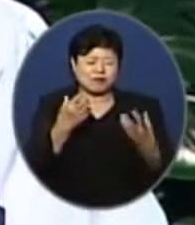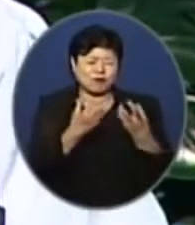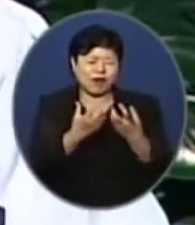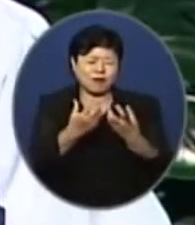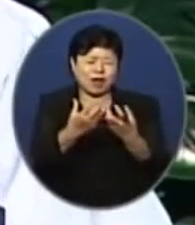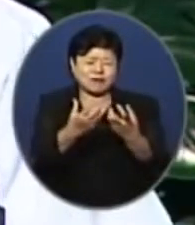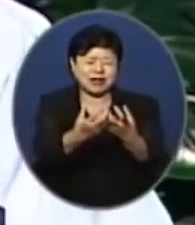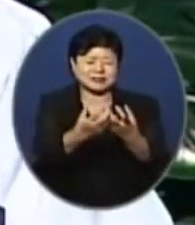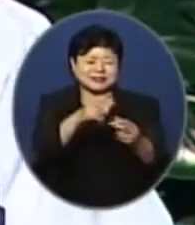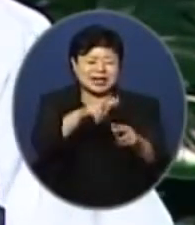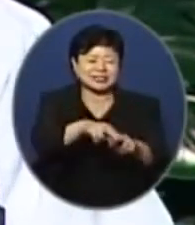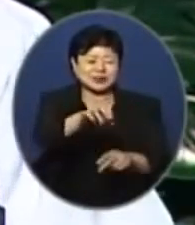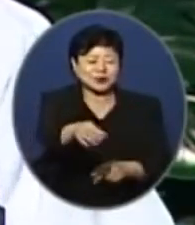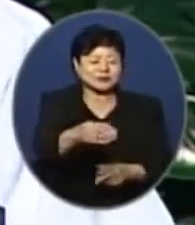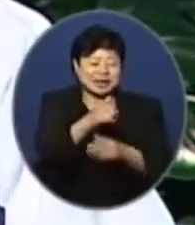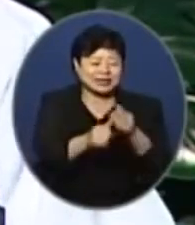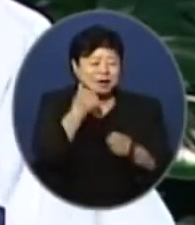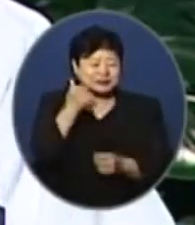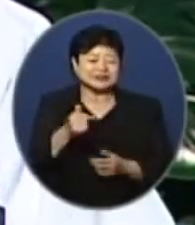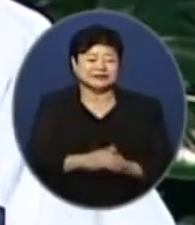자리가 없어서 하나님 아버지